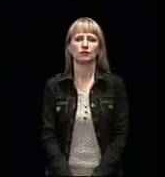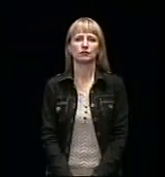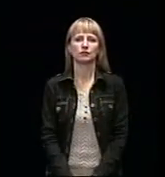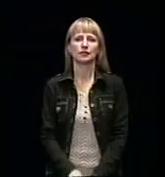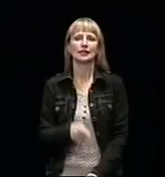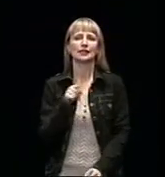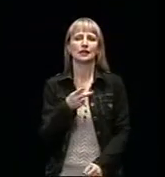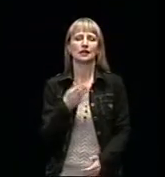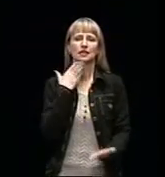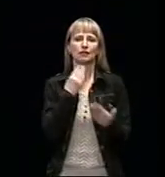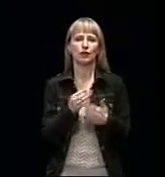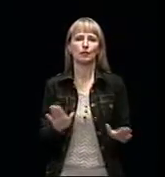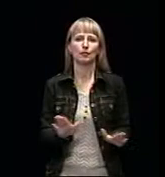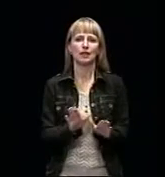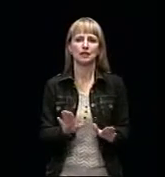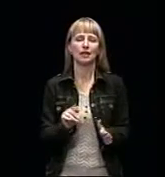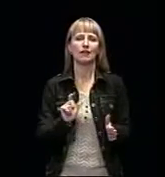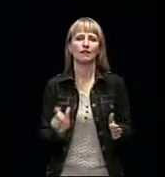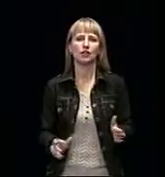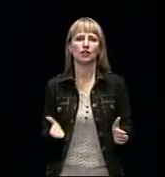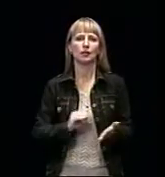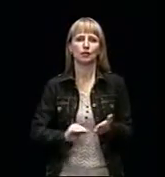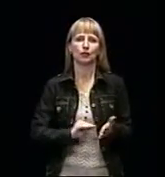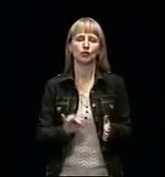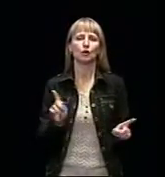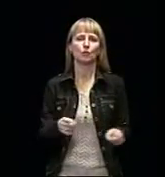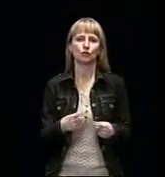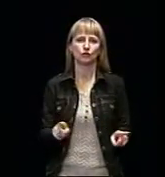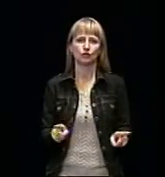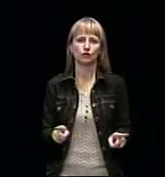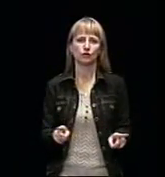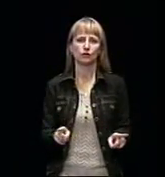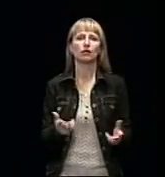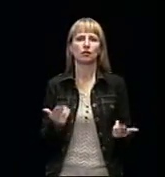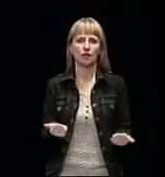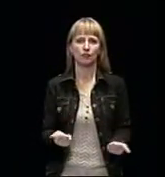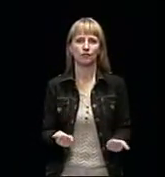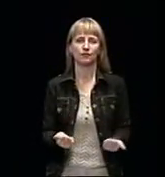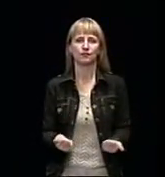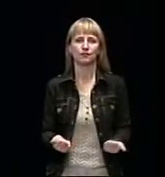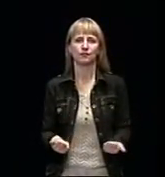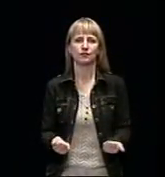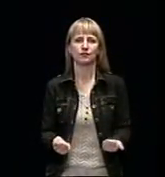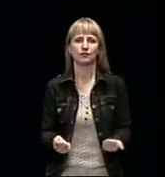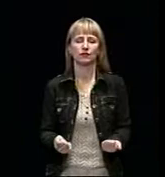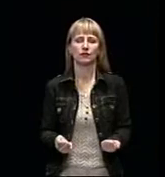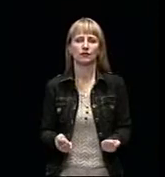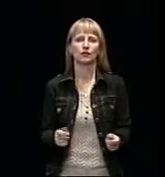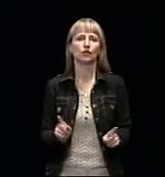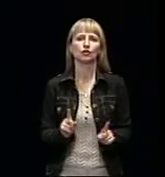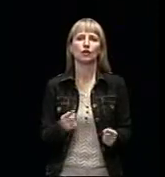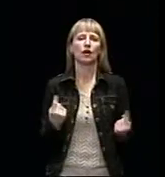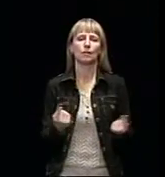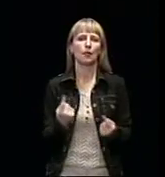Ты для своих песень и вирши пишешь, и музыку? В основном, да. А що